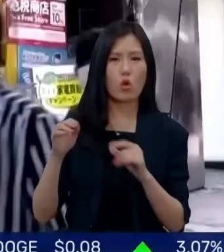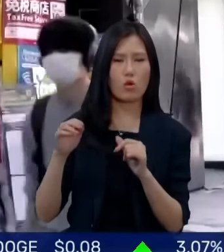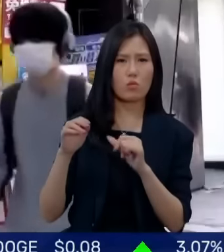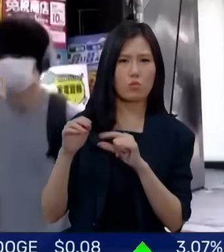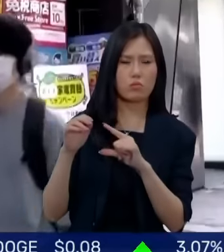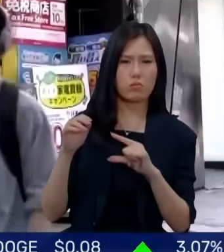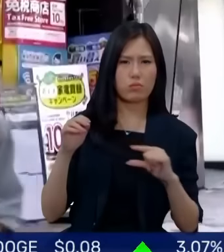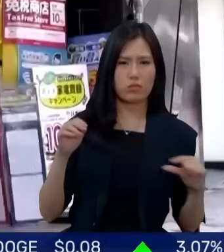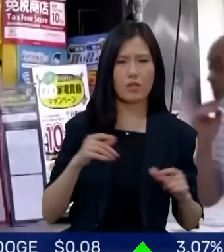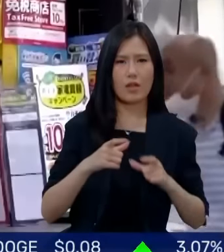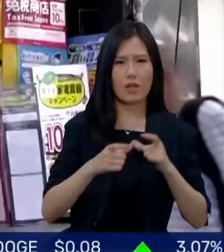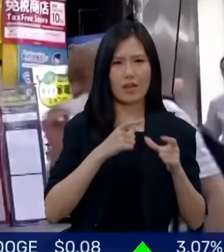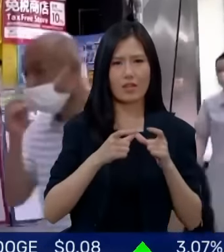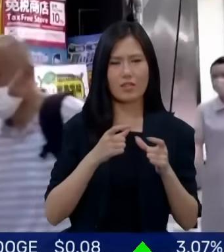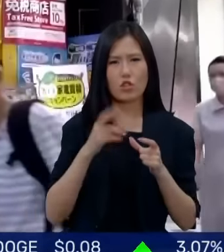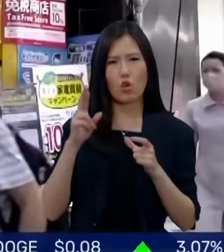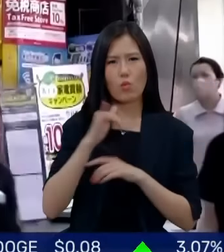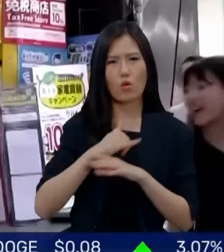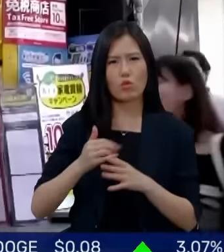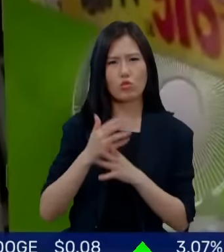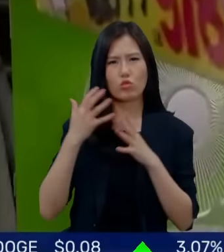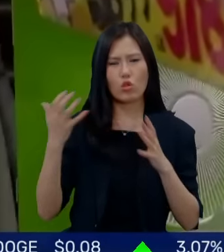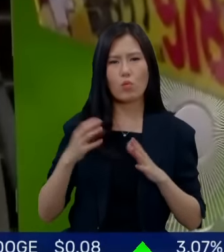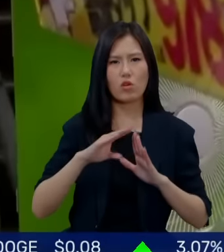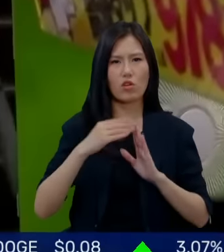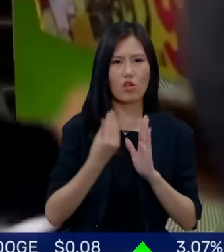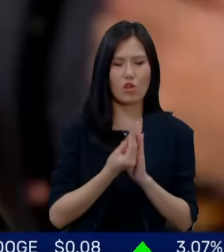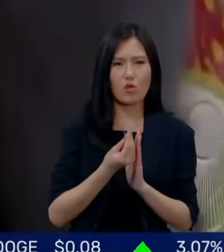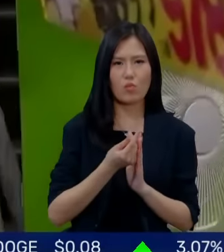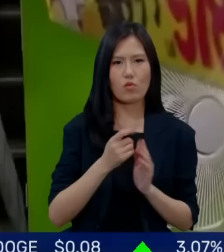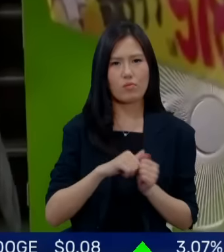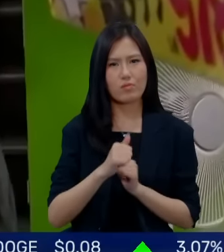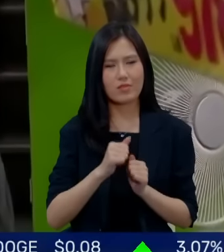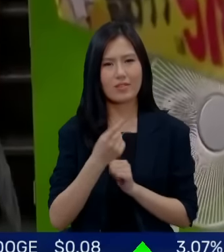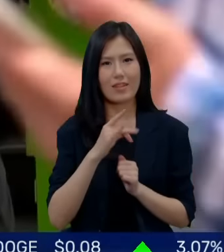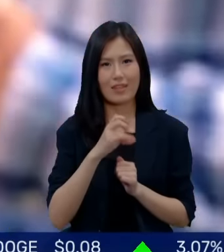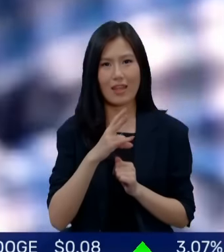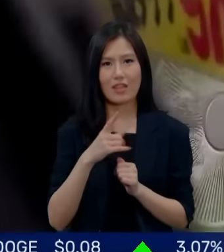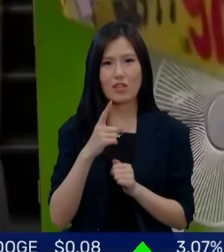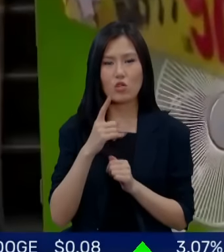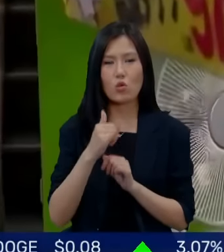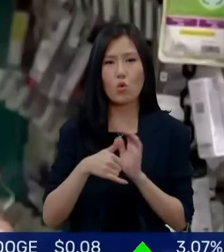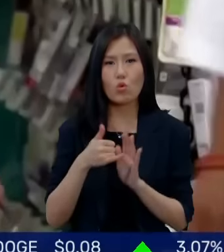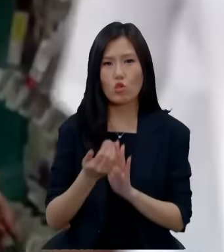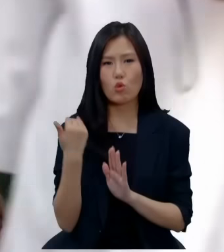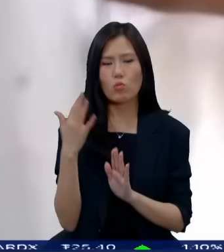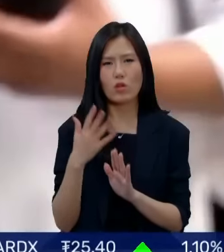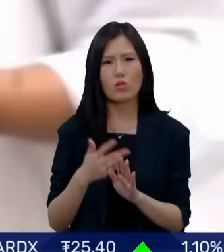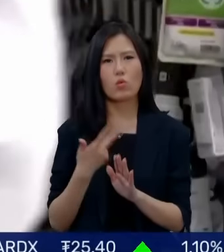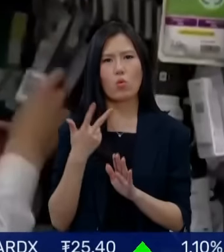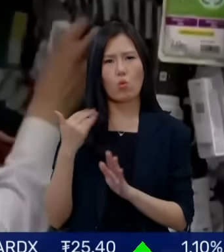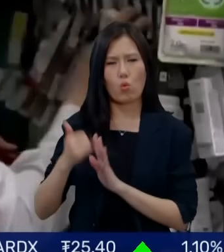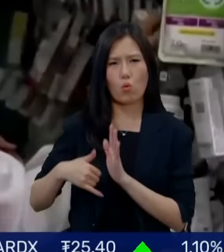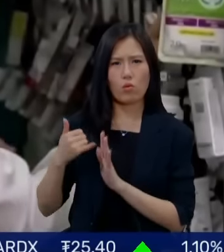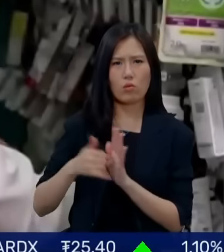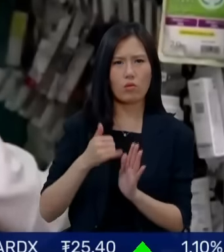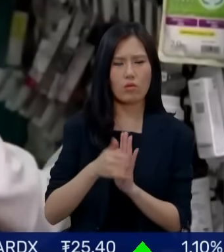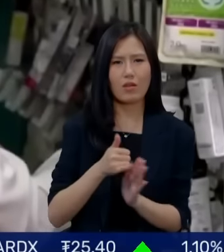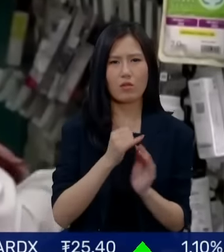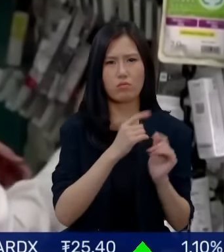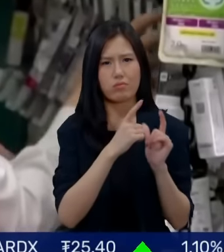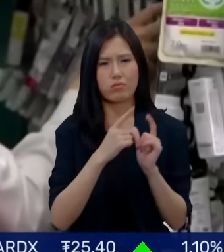эдийн засгийн хамгийн том хөдөлгөгч хүч нь болж өгдөг өрхийн хэрэглээний зардал зөвхөн өнгөрсөн улиралд бус сүүлийн 3 улирал дараалан буурч байгааны нажээ. Энэ нь Япон